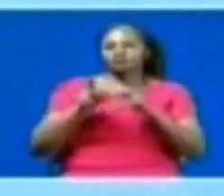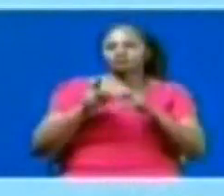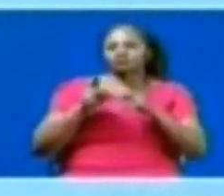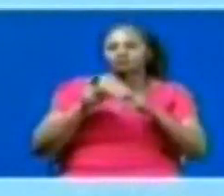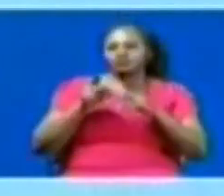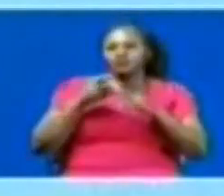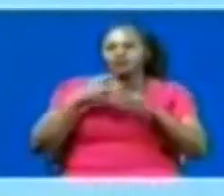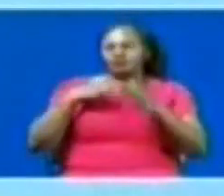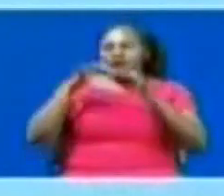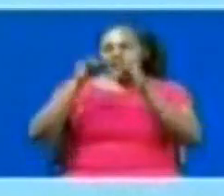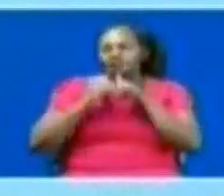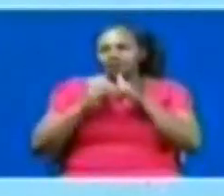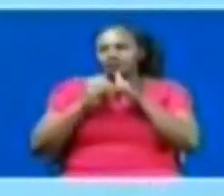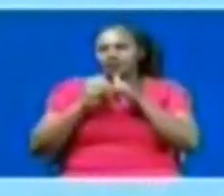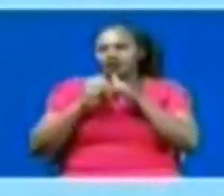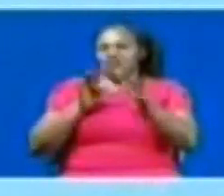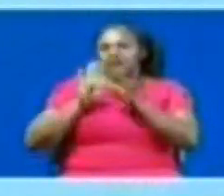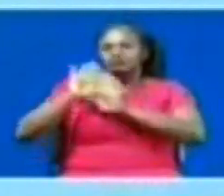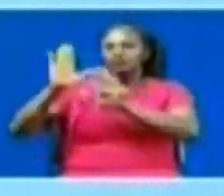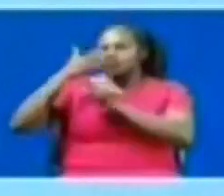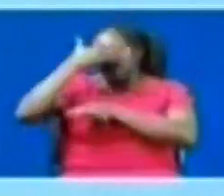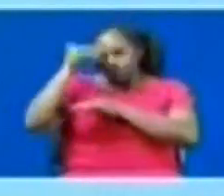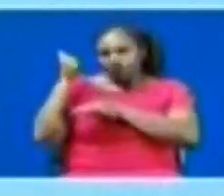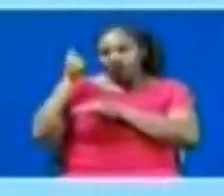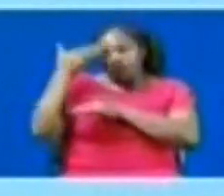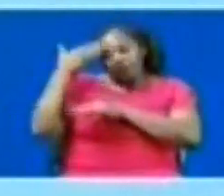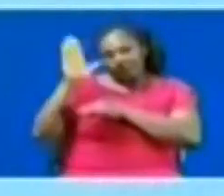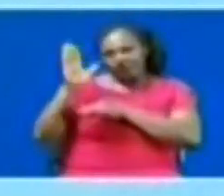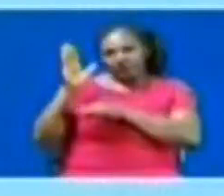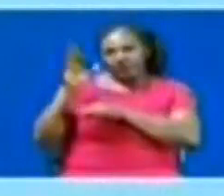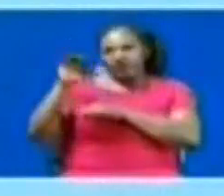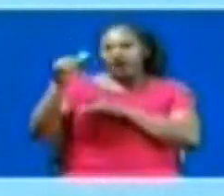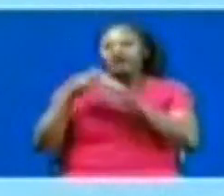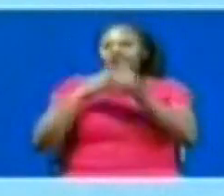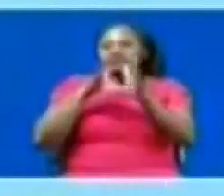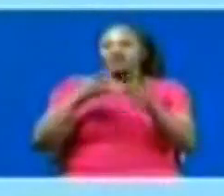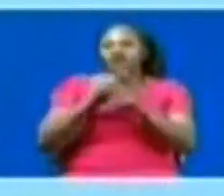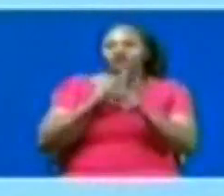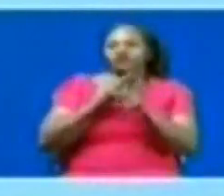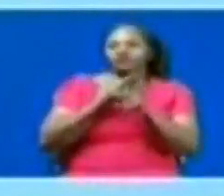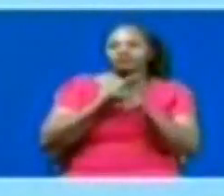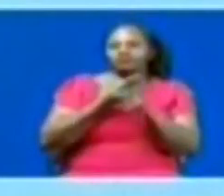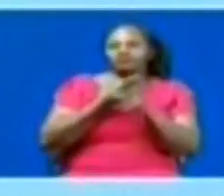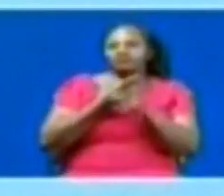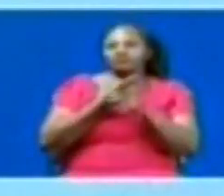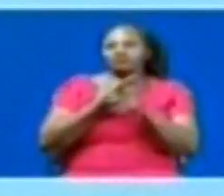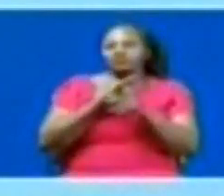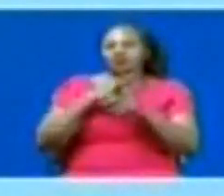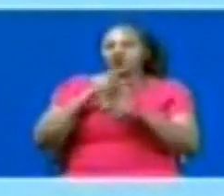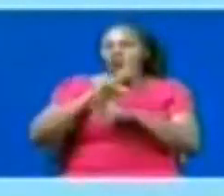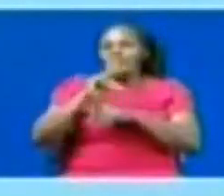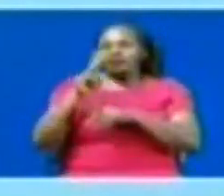si mwenzio. Wakimbizi wa ndani kwa ndani wamepewa kisogo na nani? Sijui. Kwingineko, viongozi kutoka jamii ya